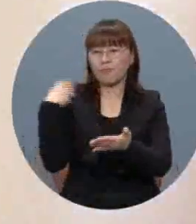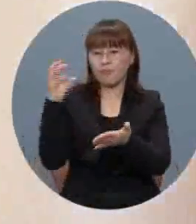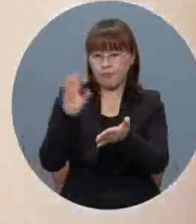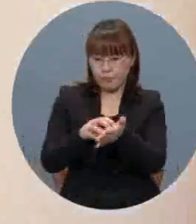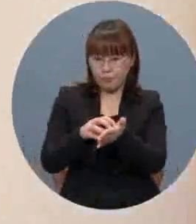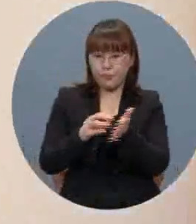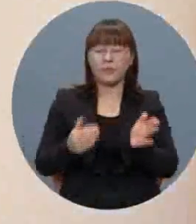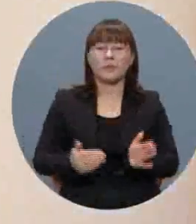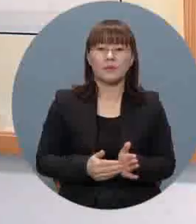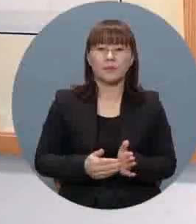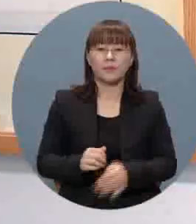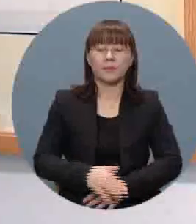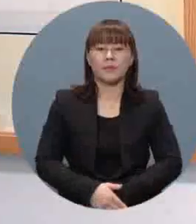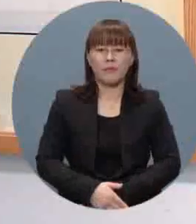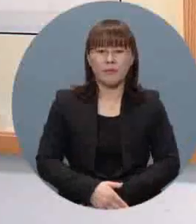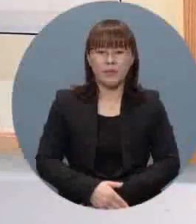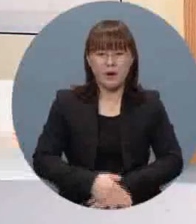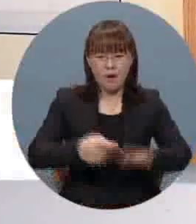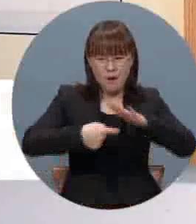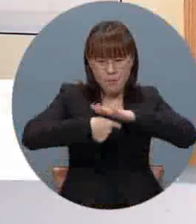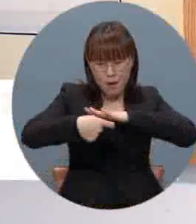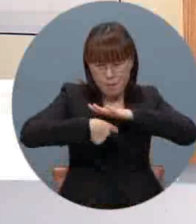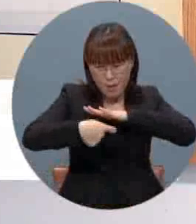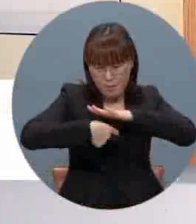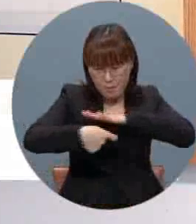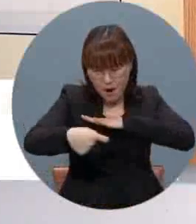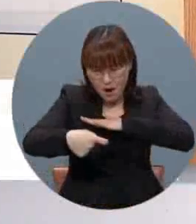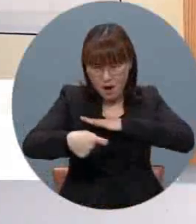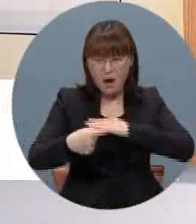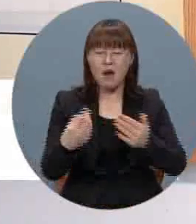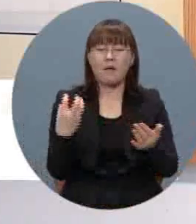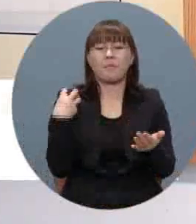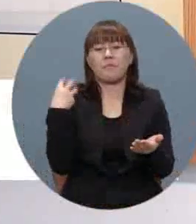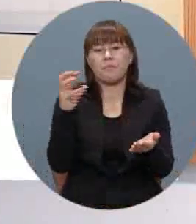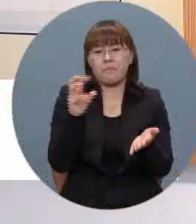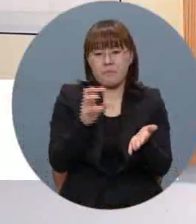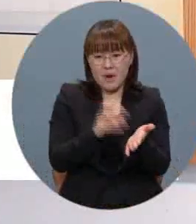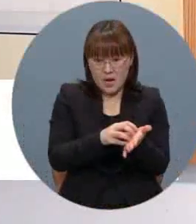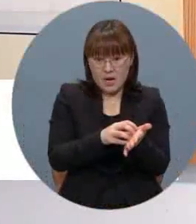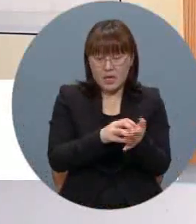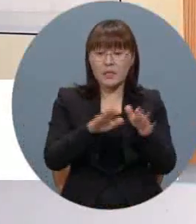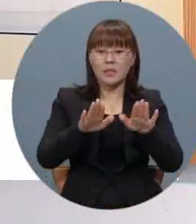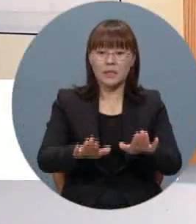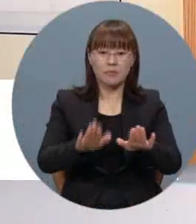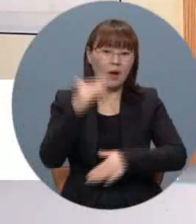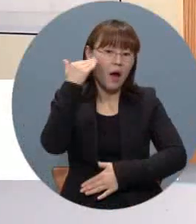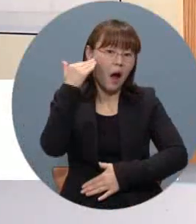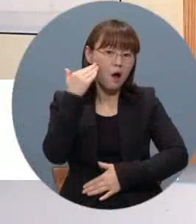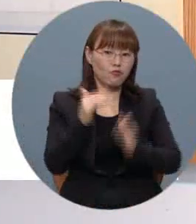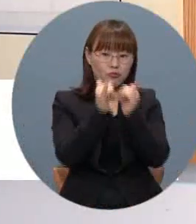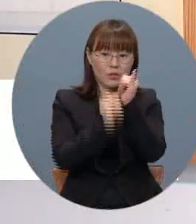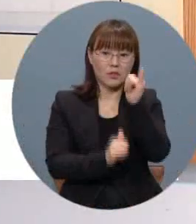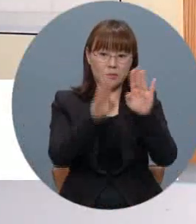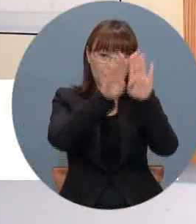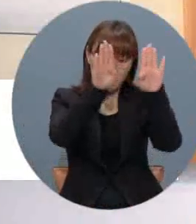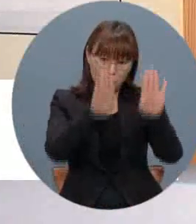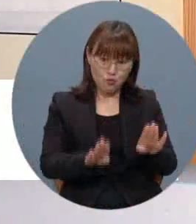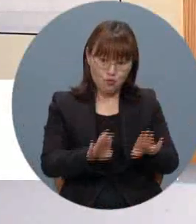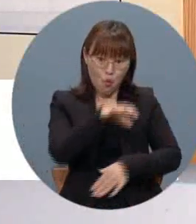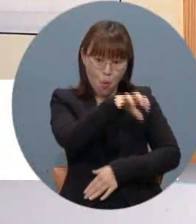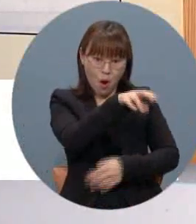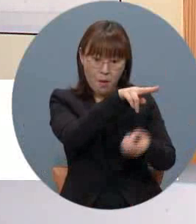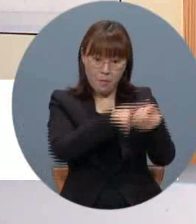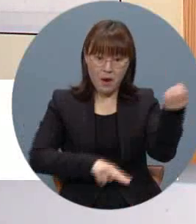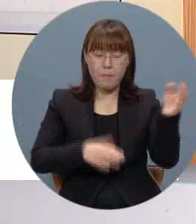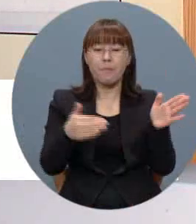돌아왔습니다. 불미스러운 과정으로 좀 반출이 되었었는데 그 일부가 대한민국 역사박물관에 판매가 됐고요.